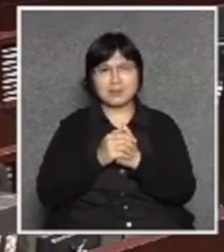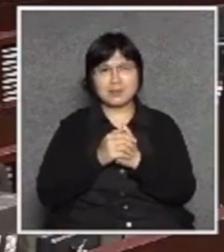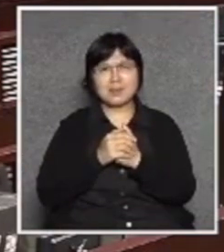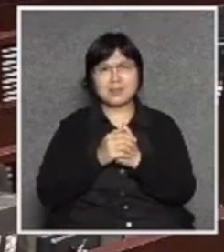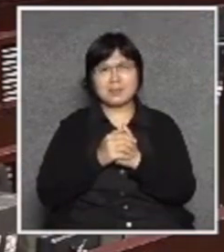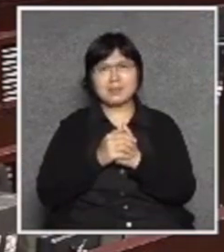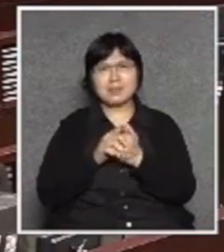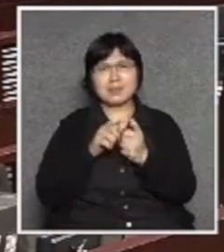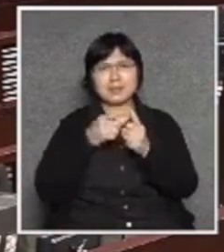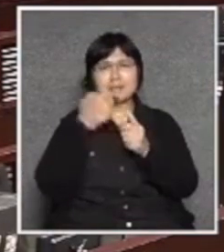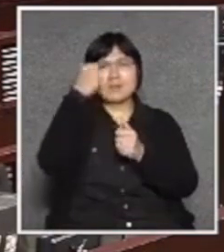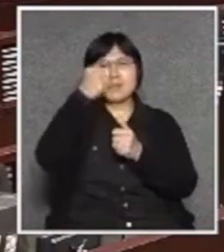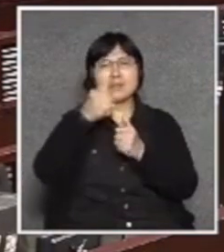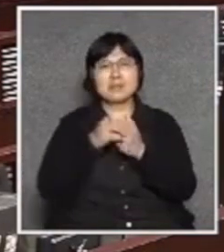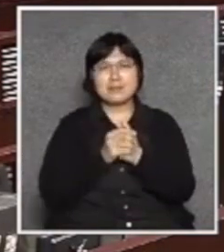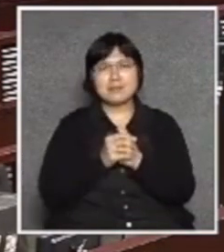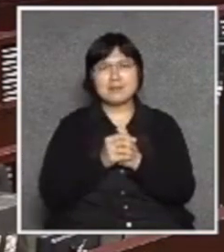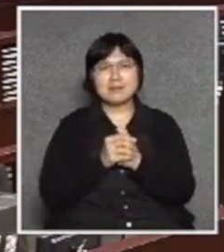主席，